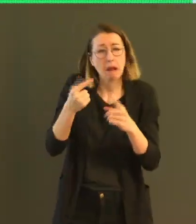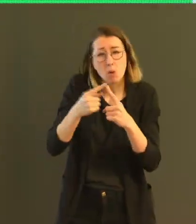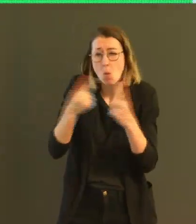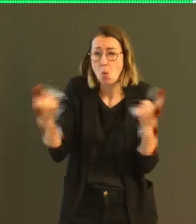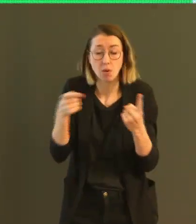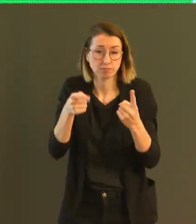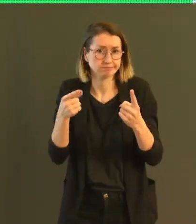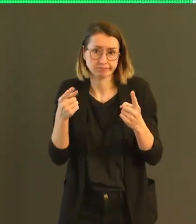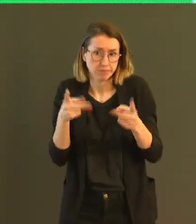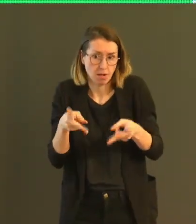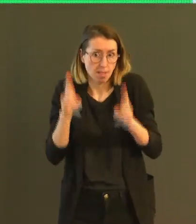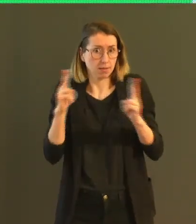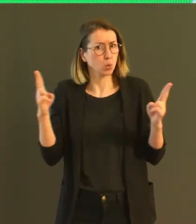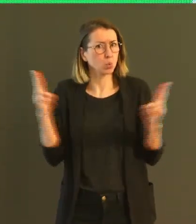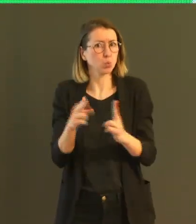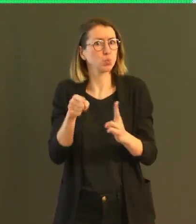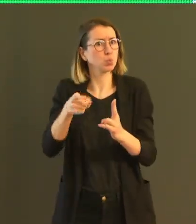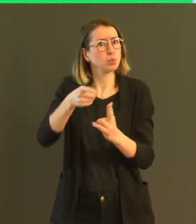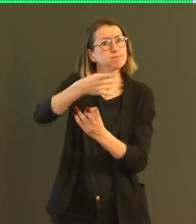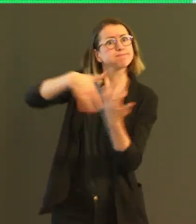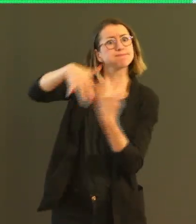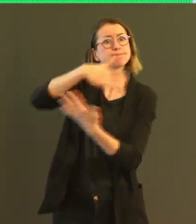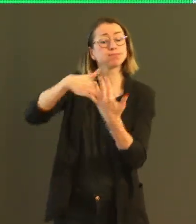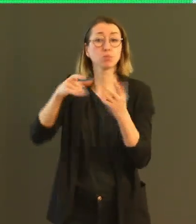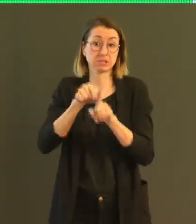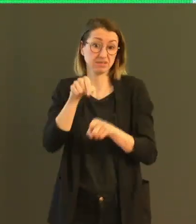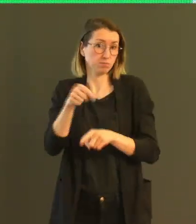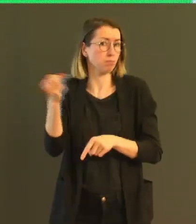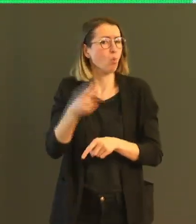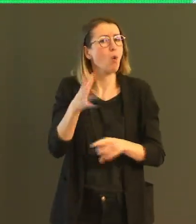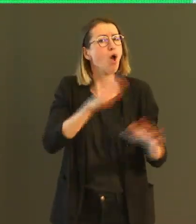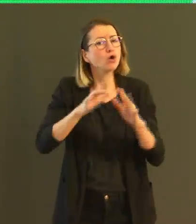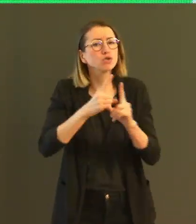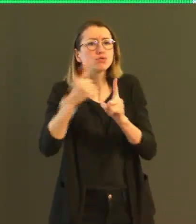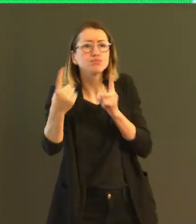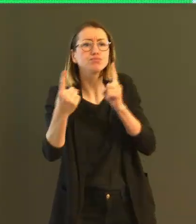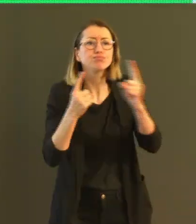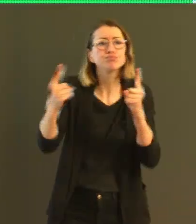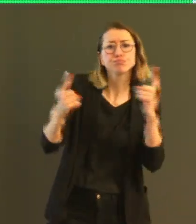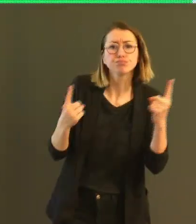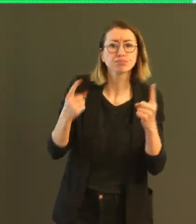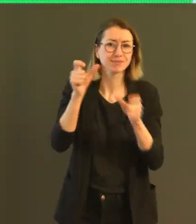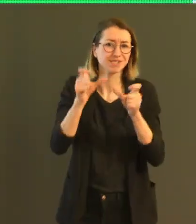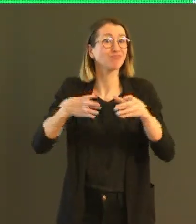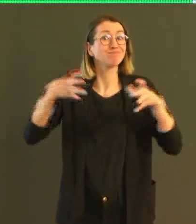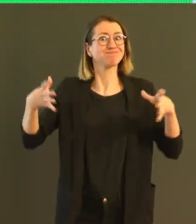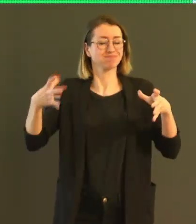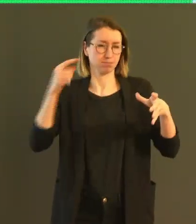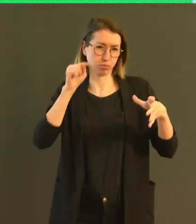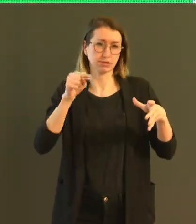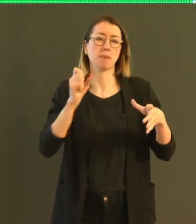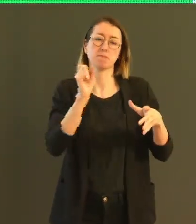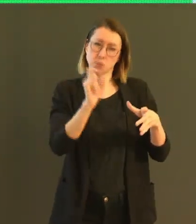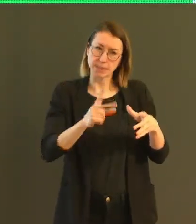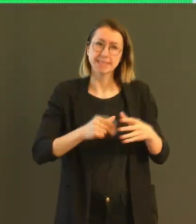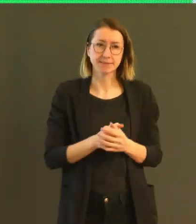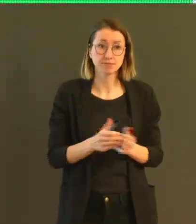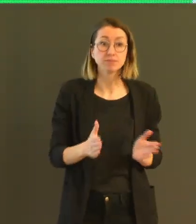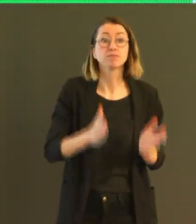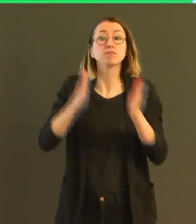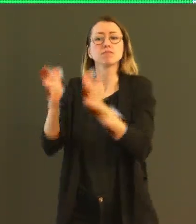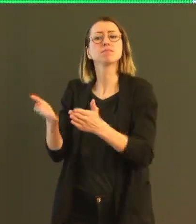distanciation social maintenue si on voit ce qui se passe dans des clubs sportifs par exemple ce sera en